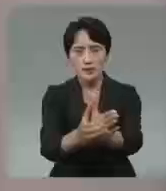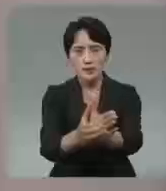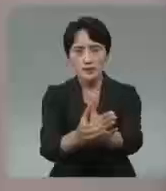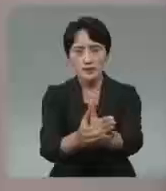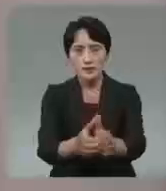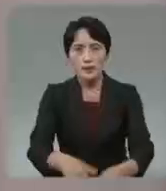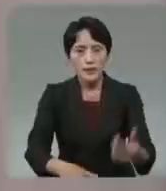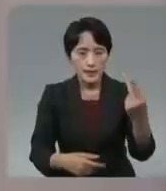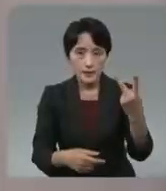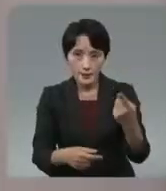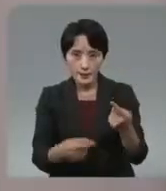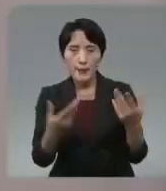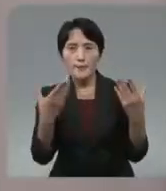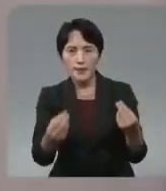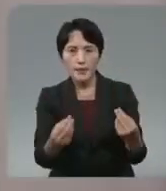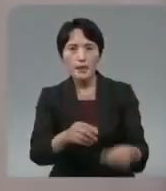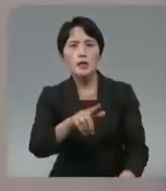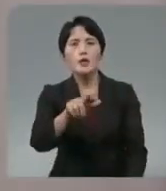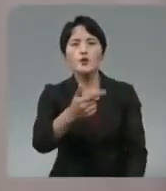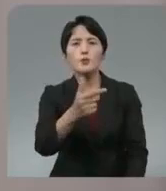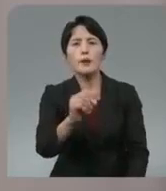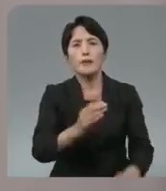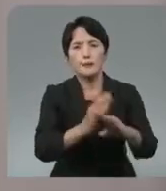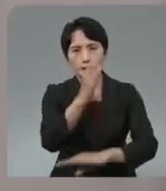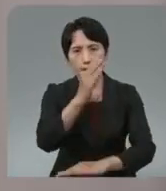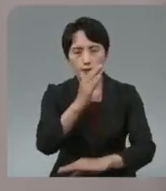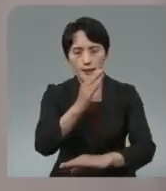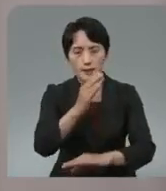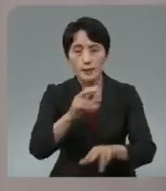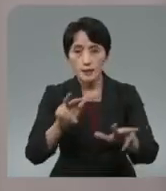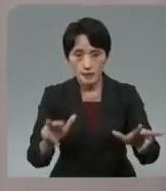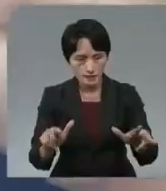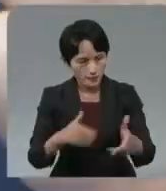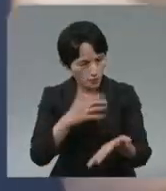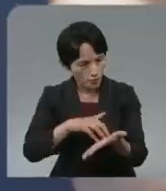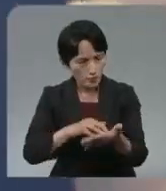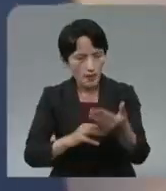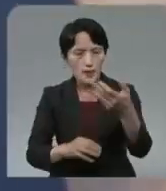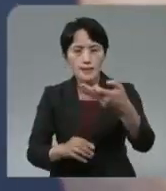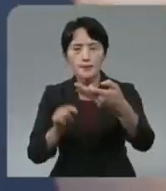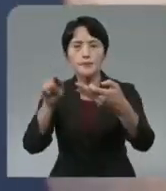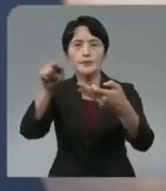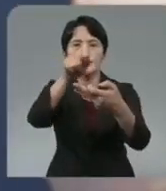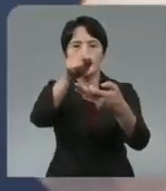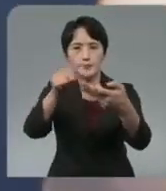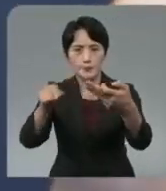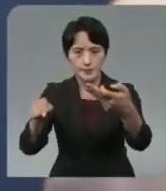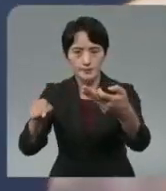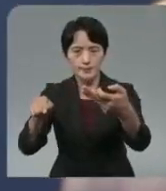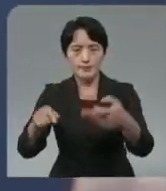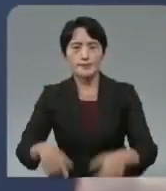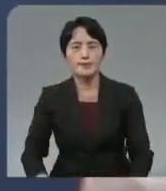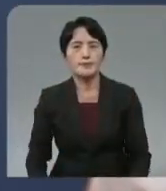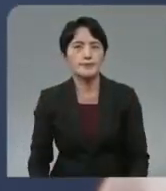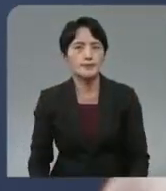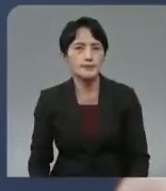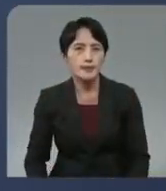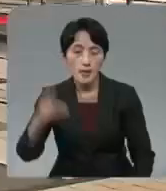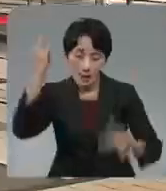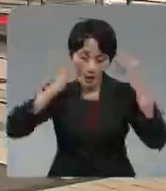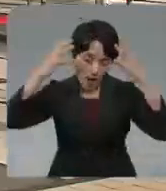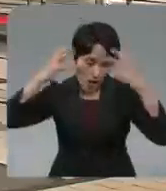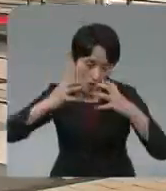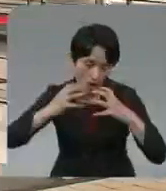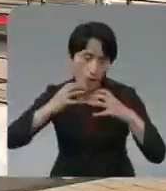冠疫苗，第一剂疫苗接种者累计达1644万人，完成接种者为